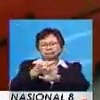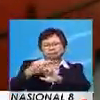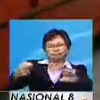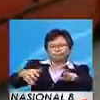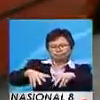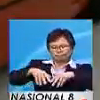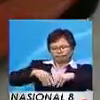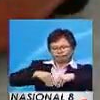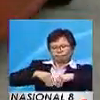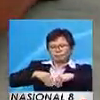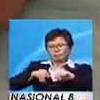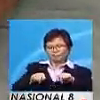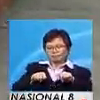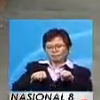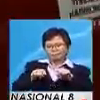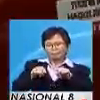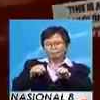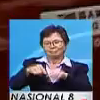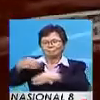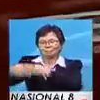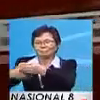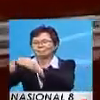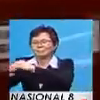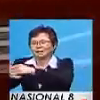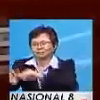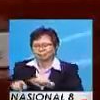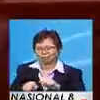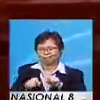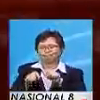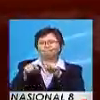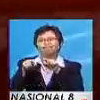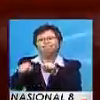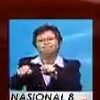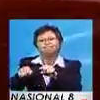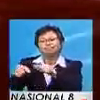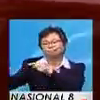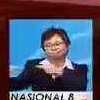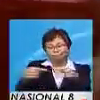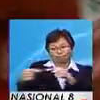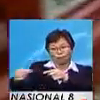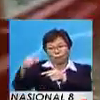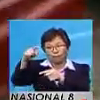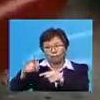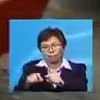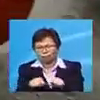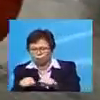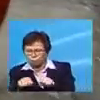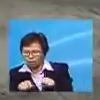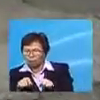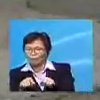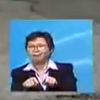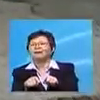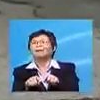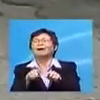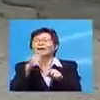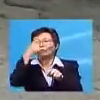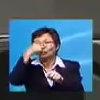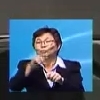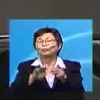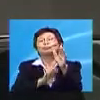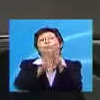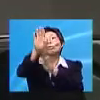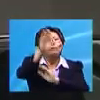menerima dan bergerak seiring dengan perkembangan teknologi persaingan harus juga dilihat sebagai batu loncatan dan